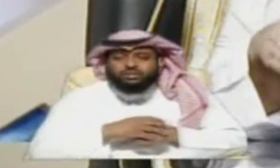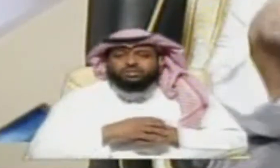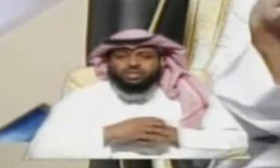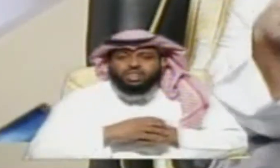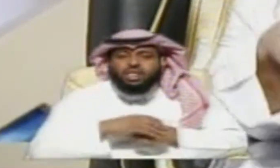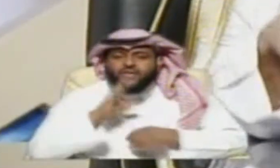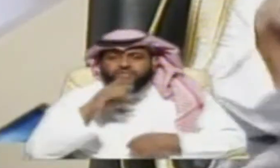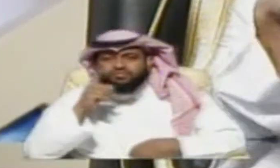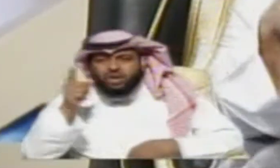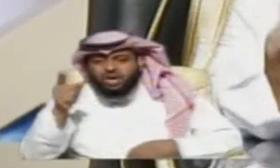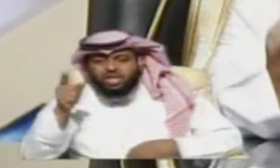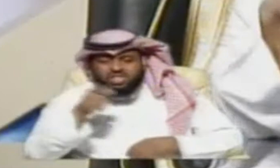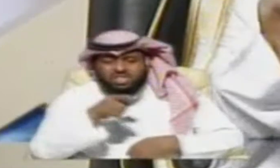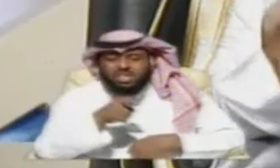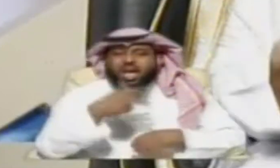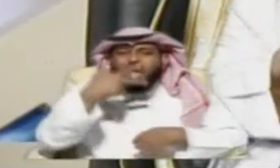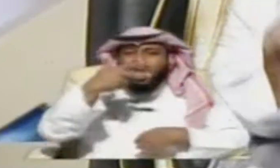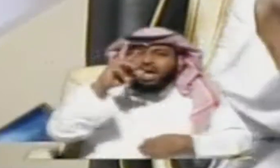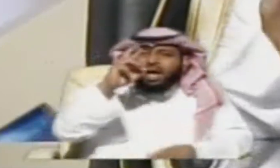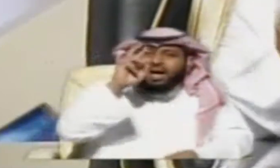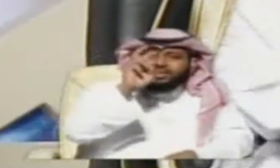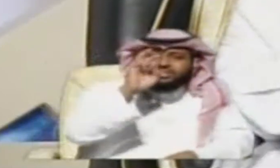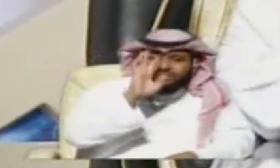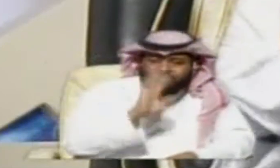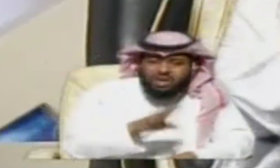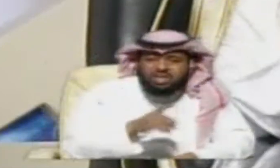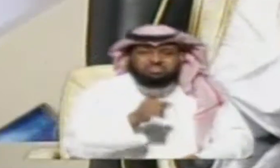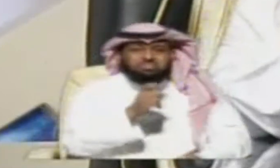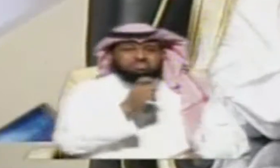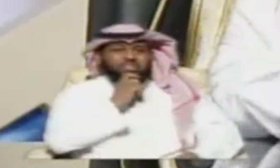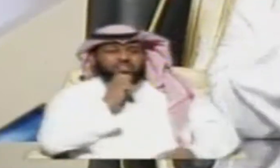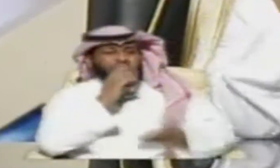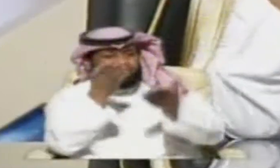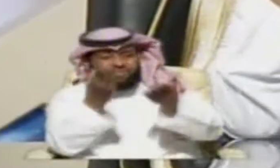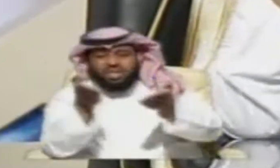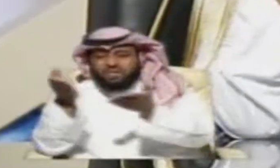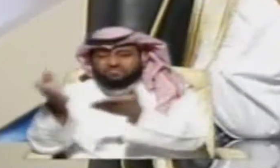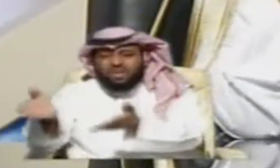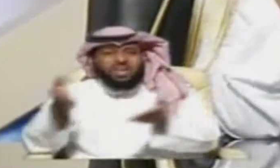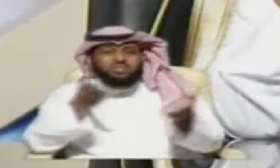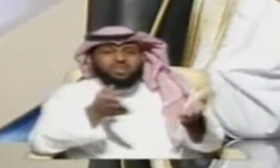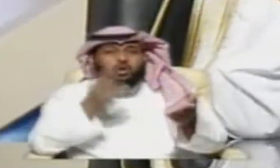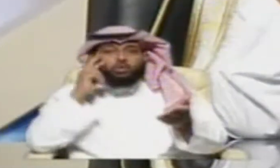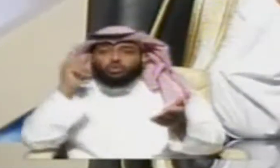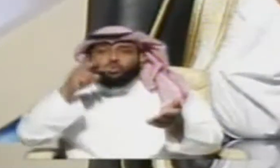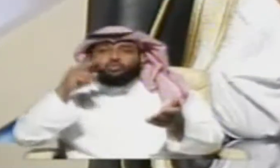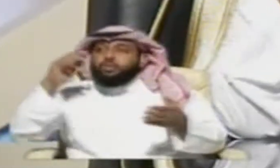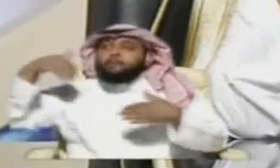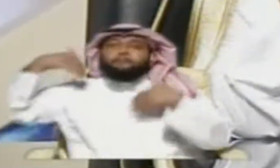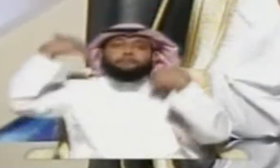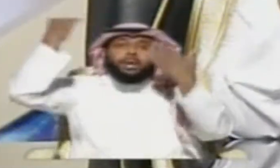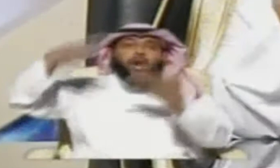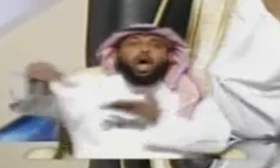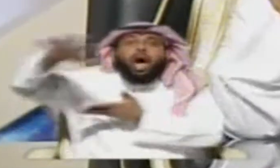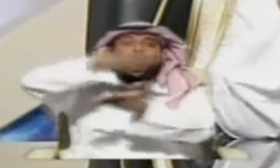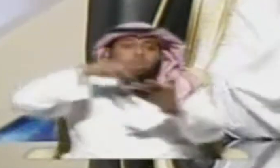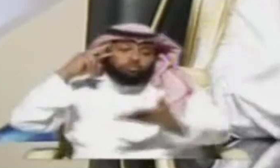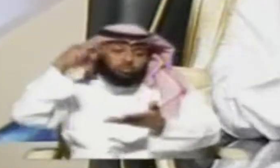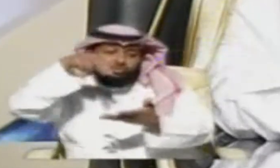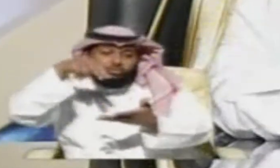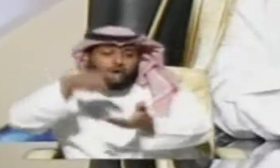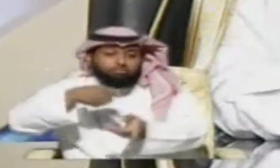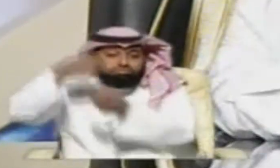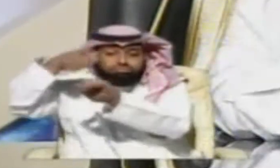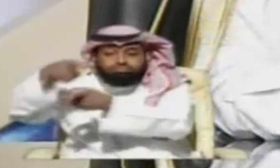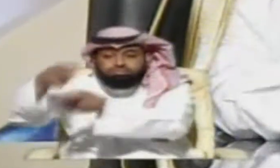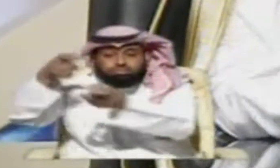الضعفاء العزل من النساء والأطفال والمرضى وغيرهم، تقصف وتهدم المنازل والمستشفيات على